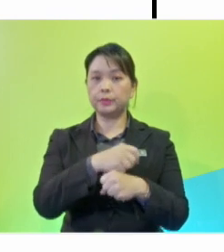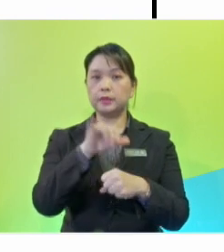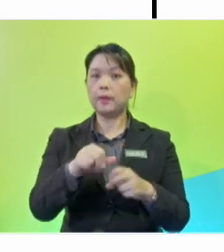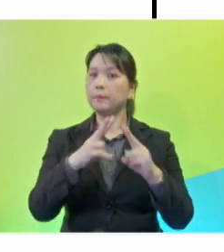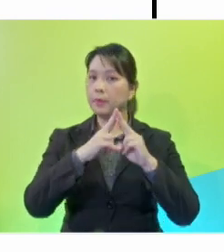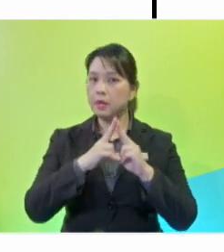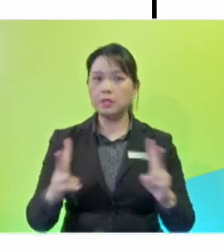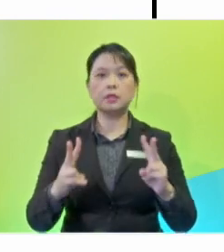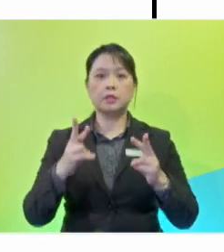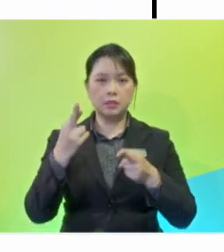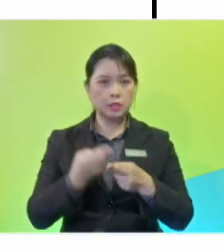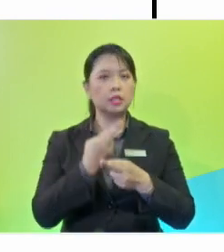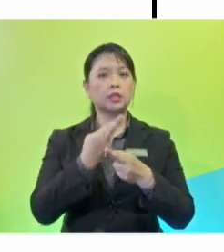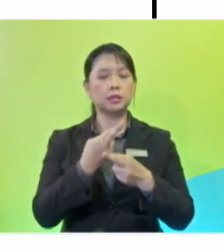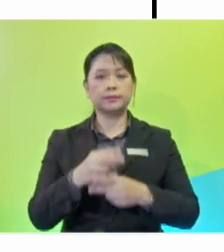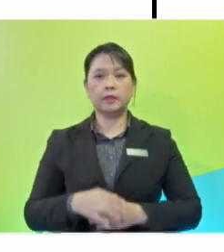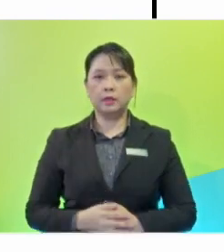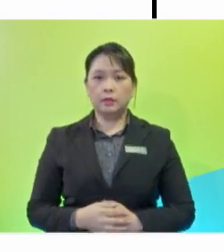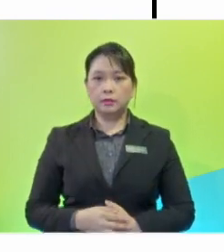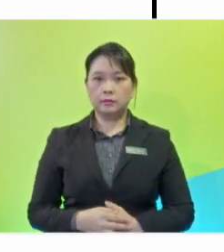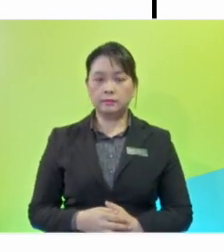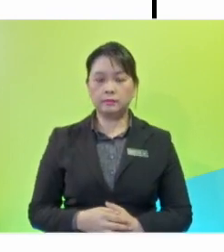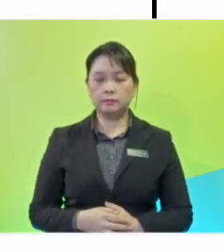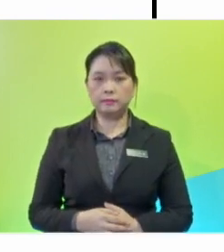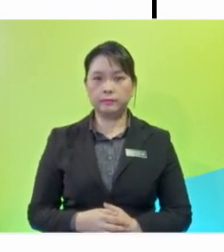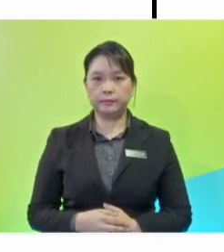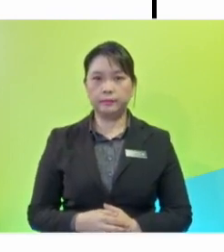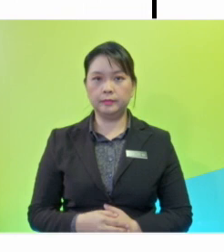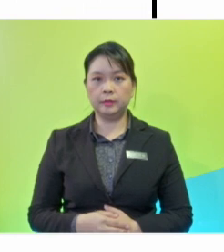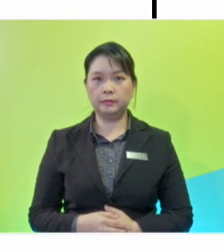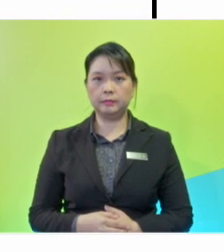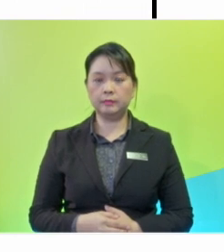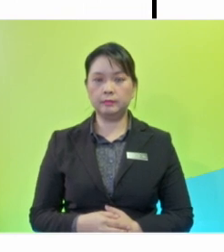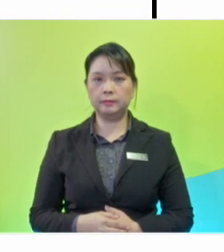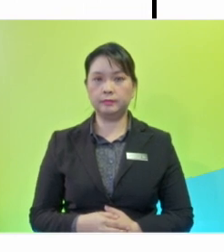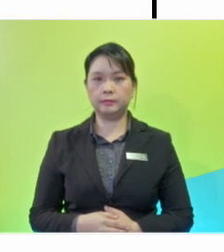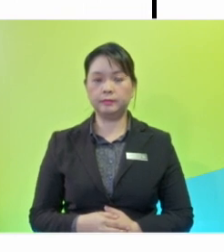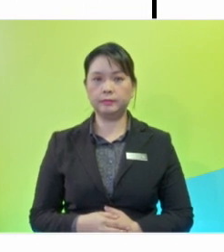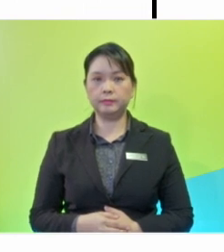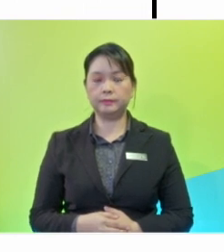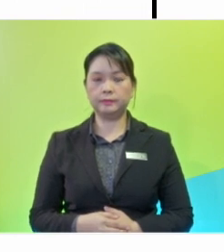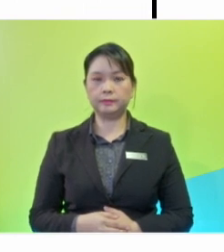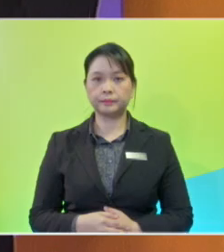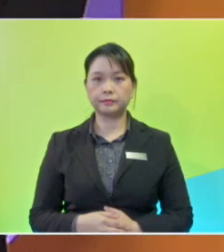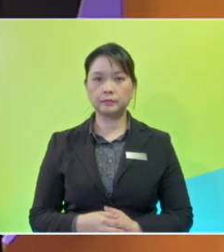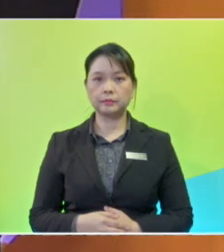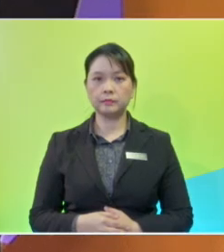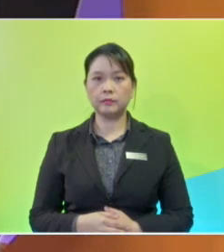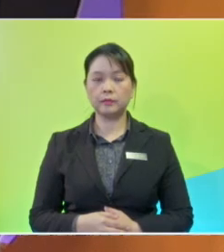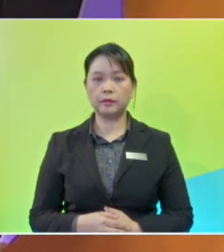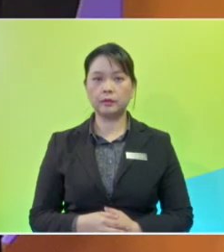dalam bentuk yang terikat maka jawabannya akan jadi m = -14 + 9